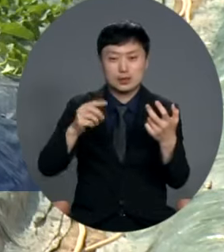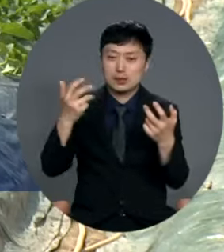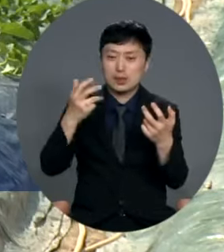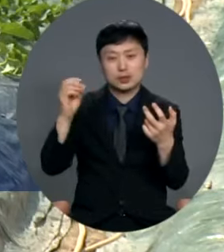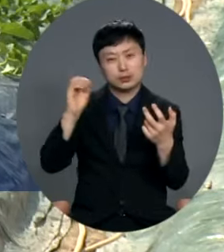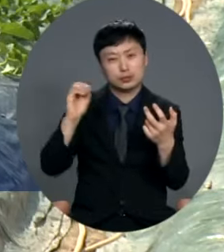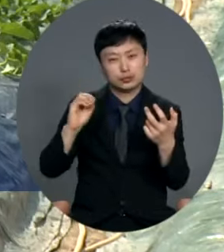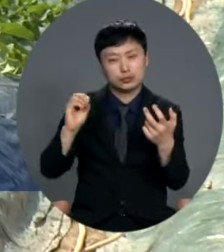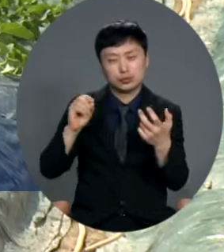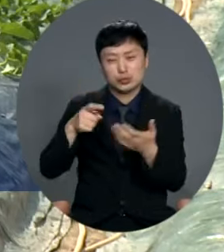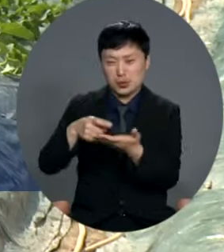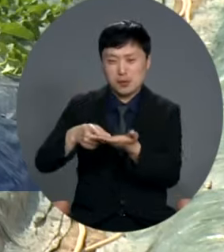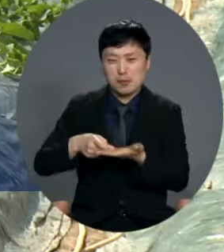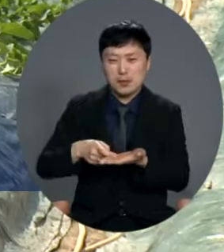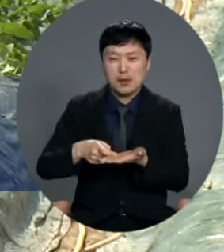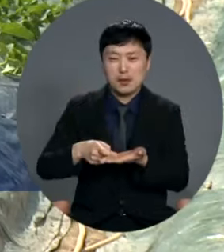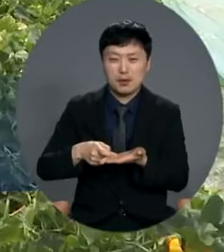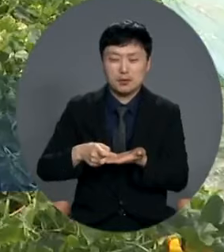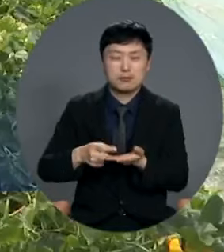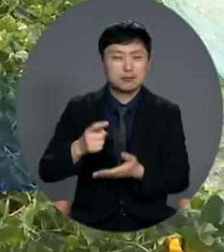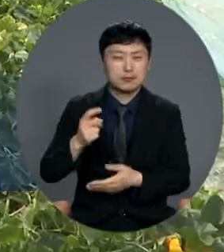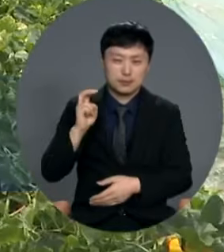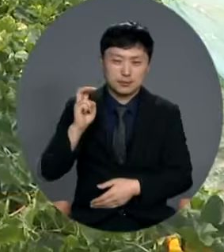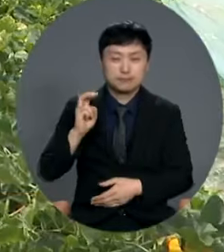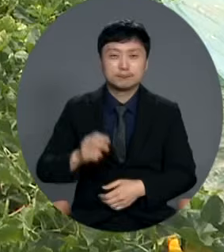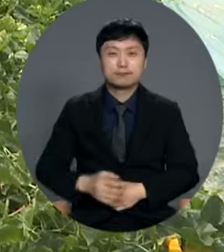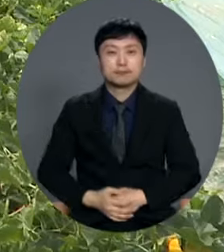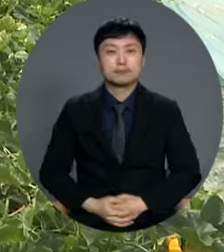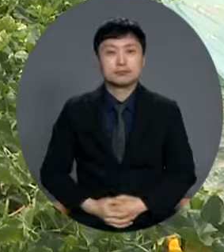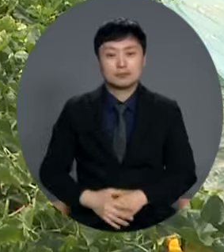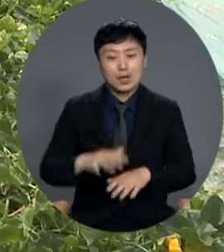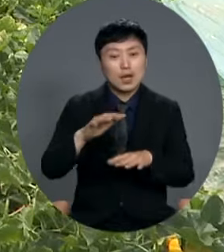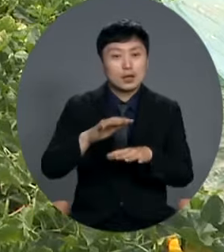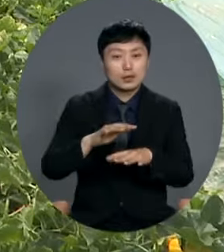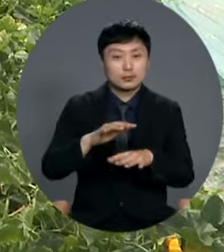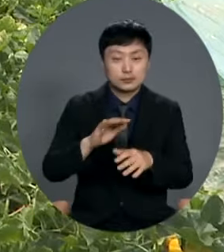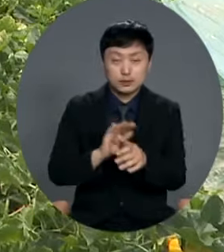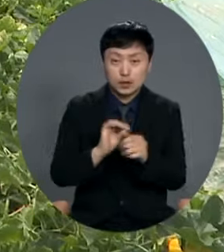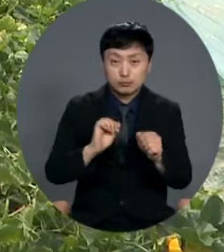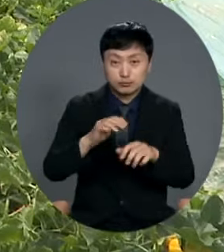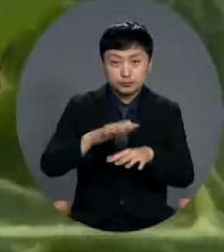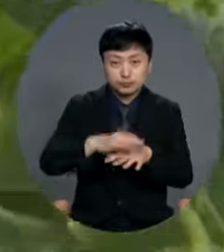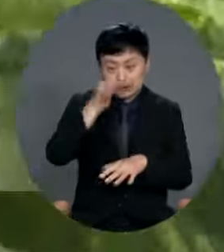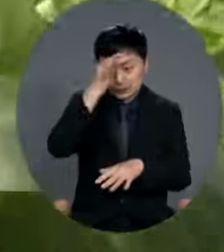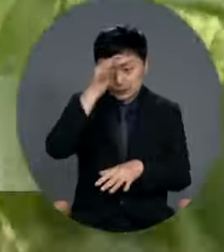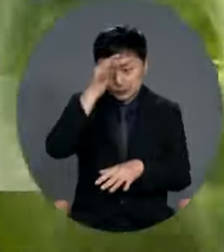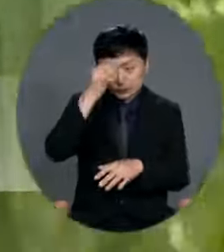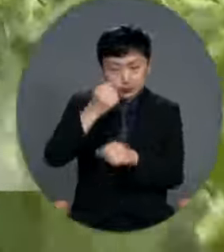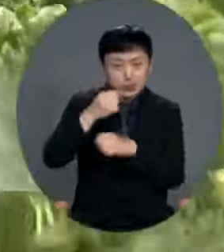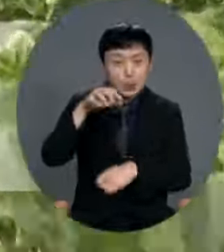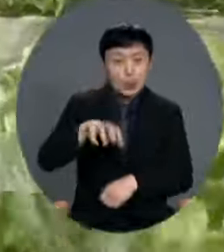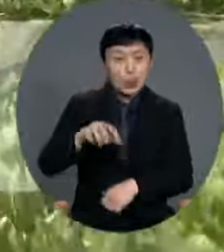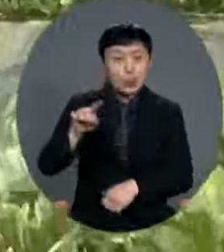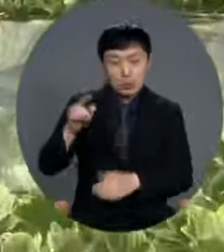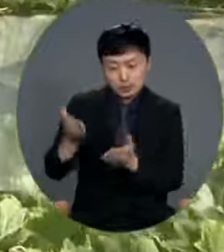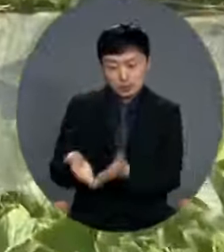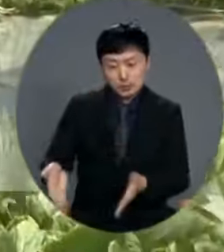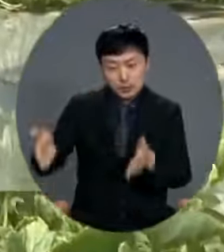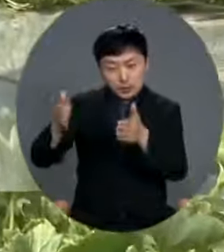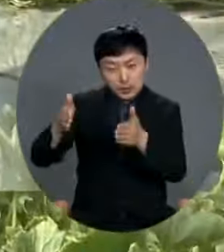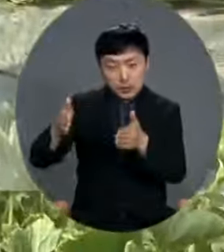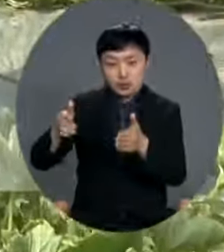한 7, 80%는 적게 지금 사용하는 것 같습니다. 경북 농업기술원은 포복형 수경 재배 방식을